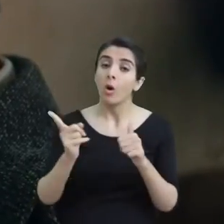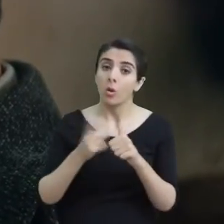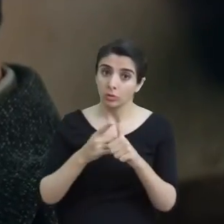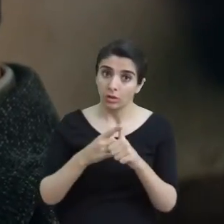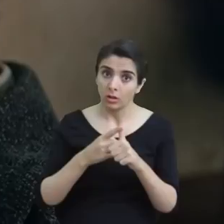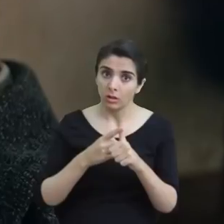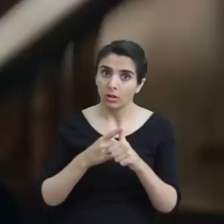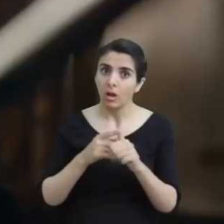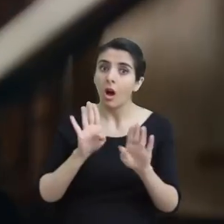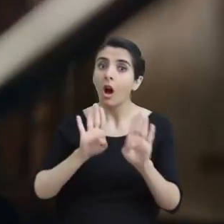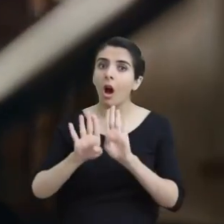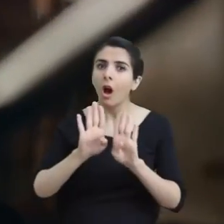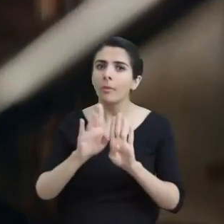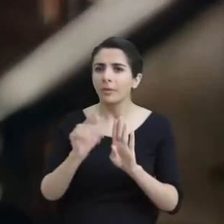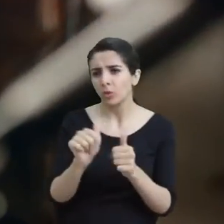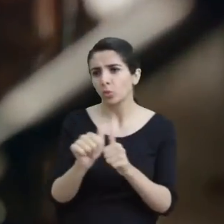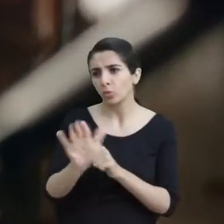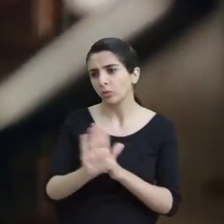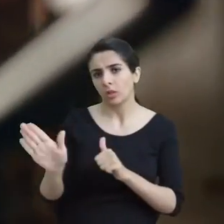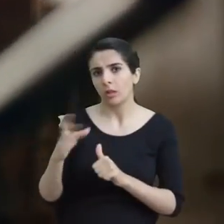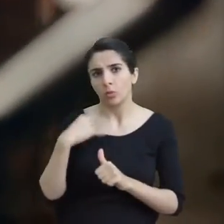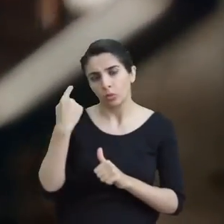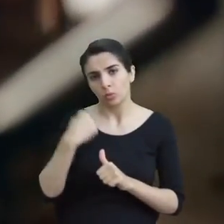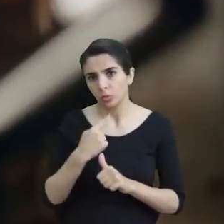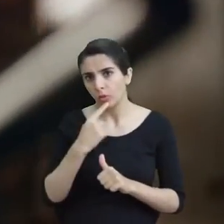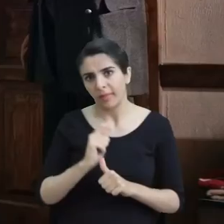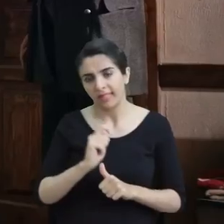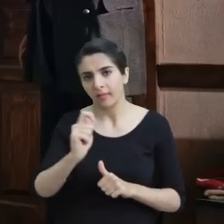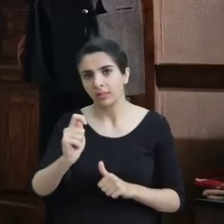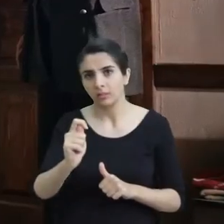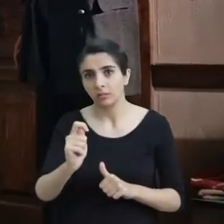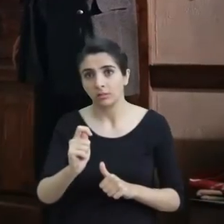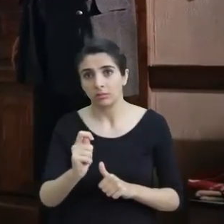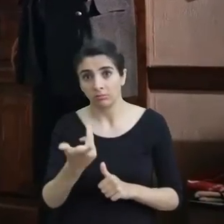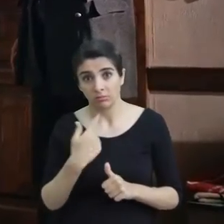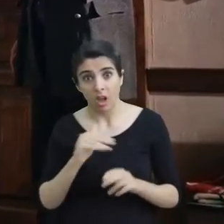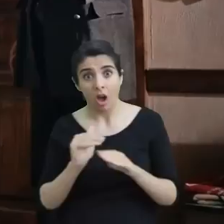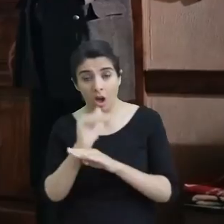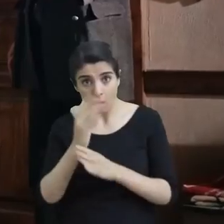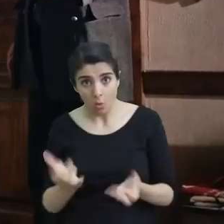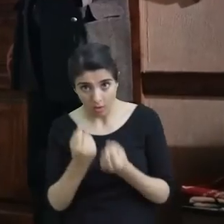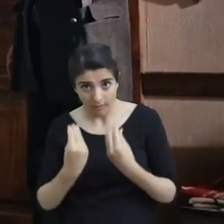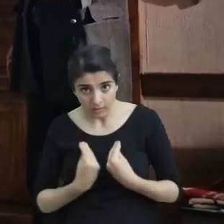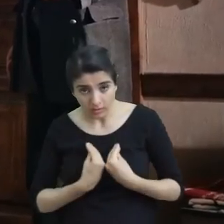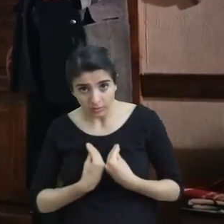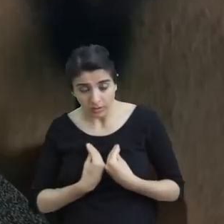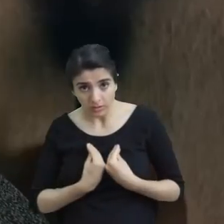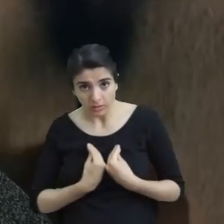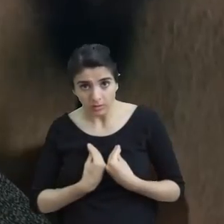Ama önce kapının önünden biraz uzak durmanı tavsiye ederim. Demek hayatımı kurtaracaksın